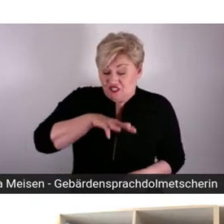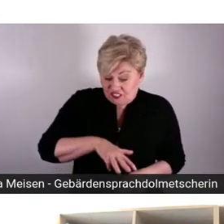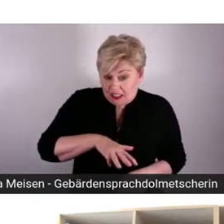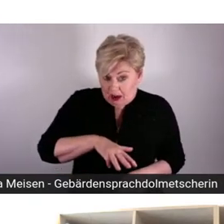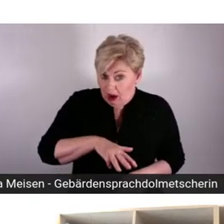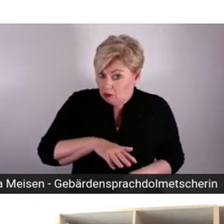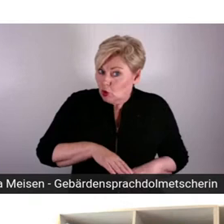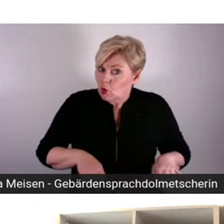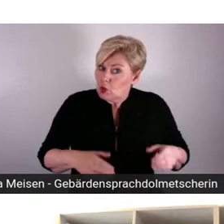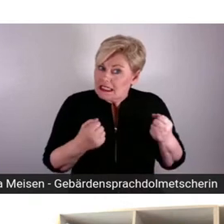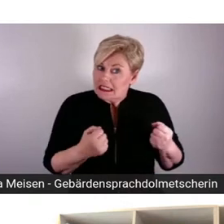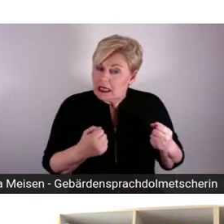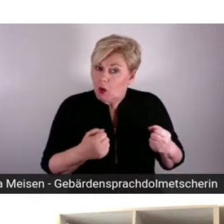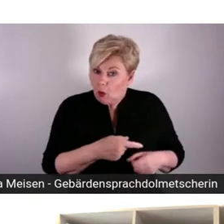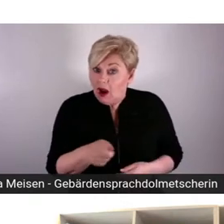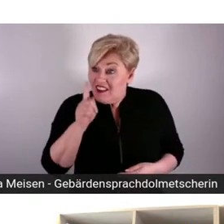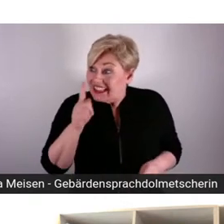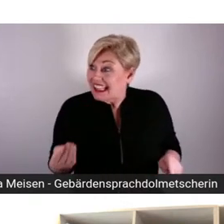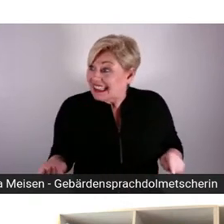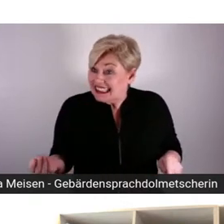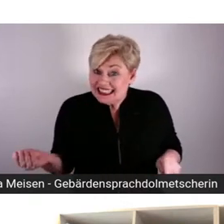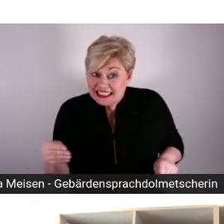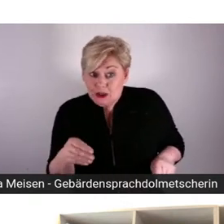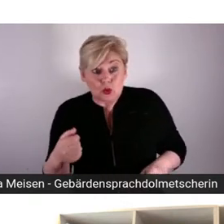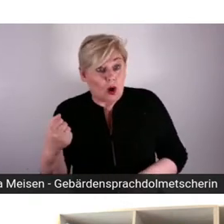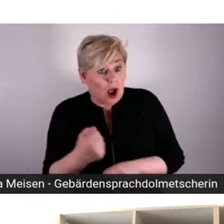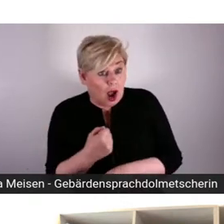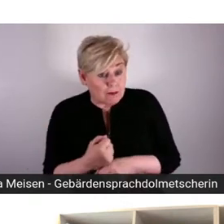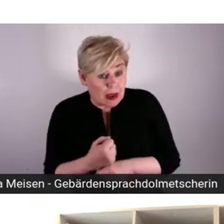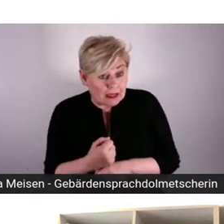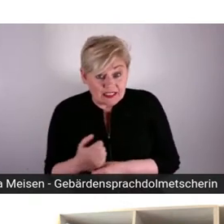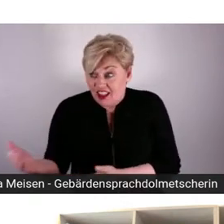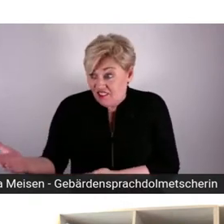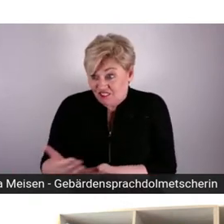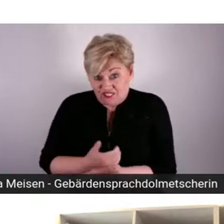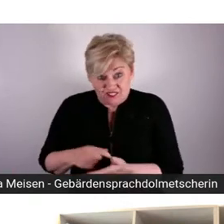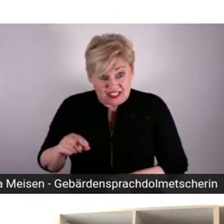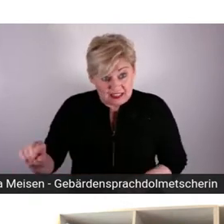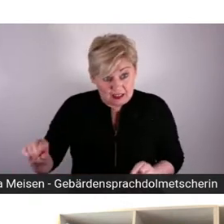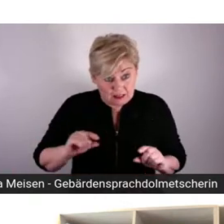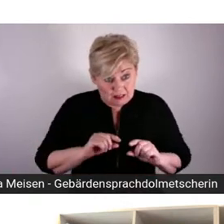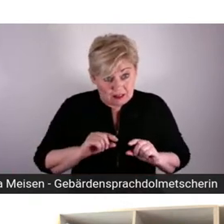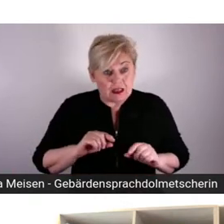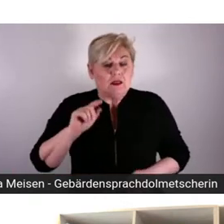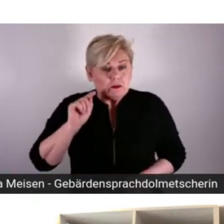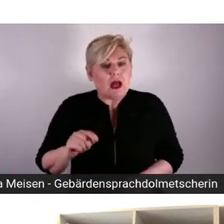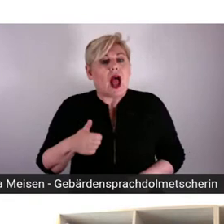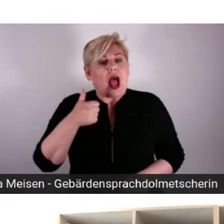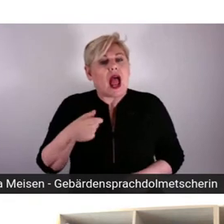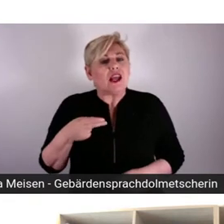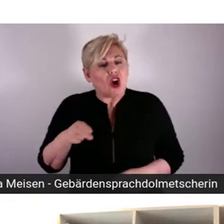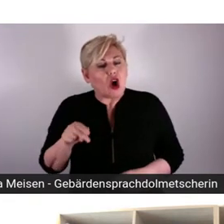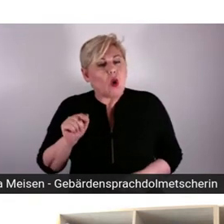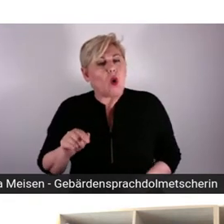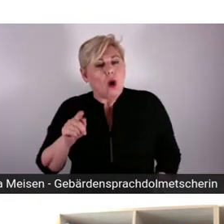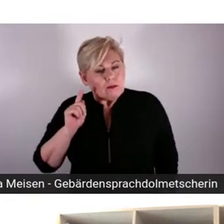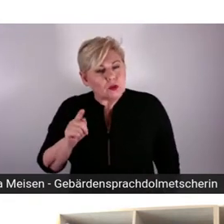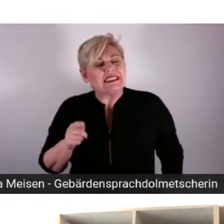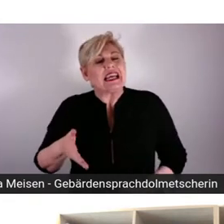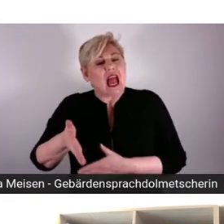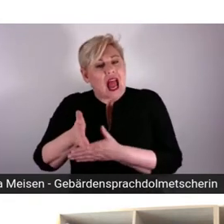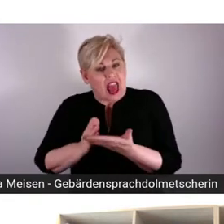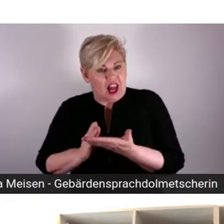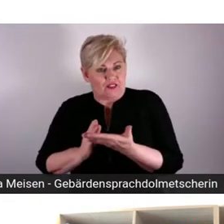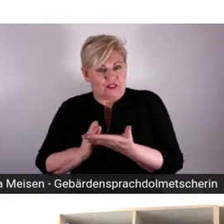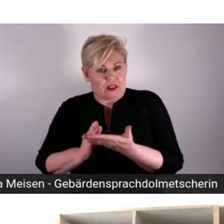Grundsicherung, viele Menschen in der Grundsicherung arbeiten, bezahlt oder unbezahlt, dass von jedem zusätzlich verdienten Euro die